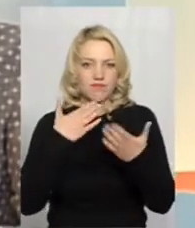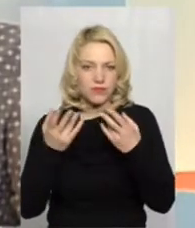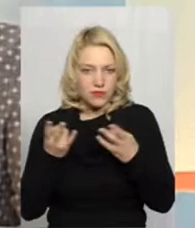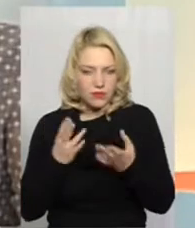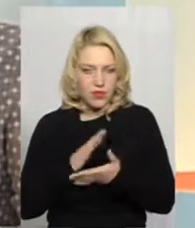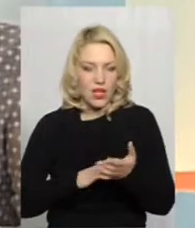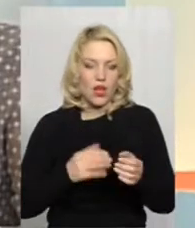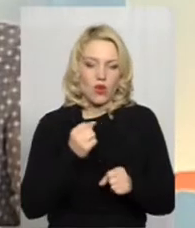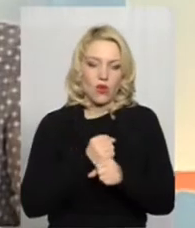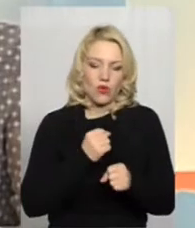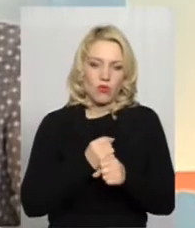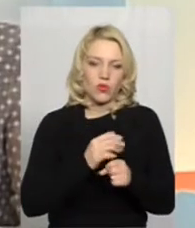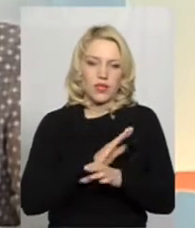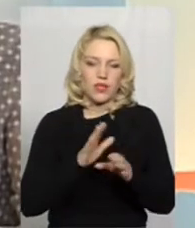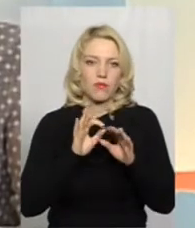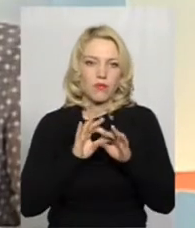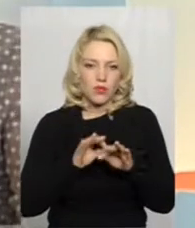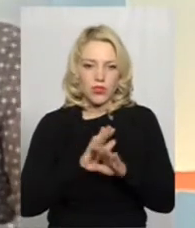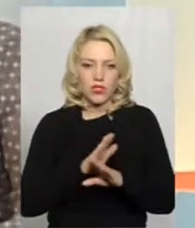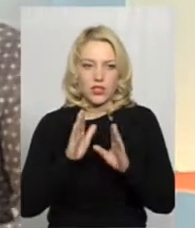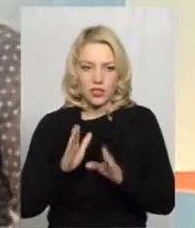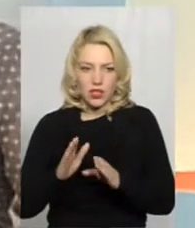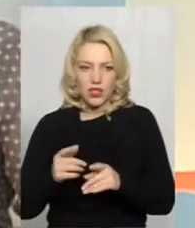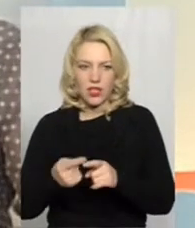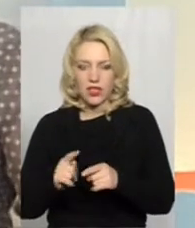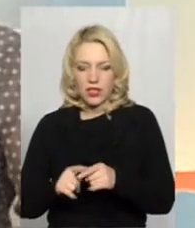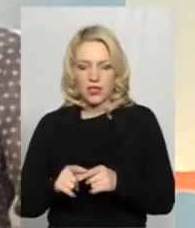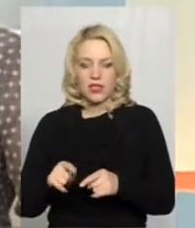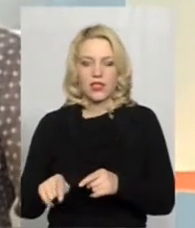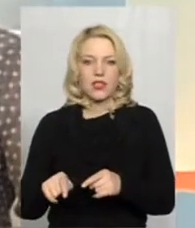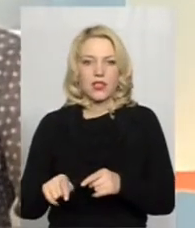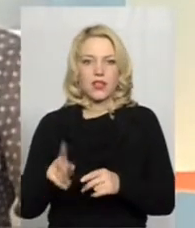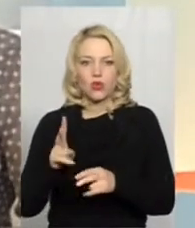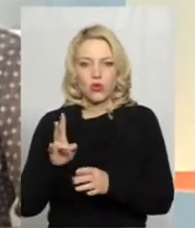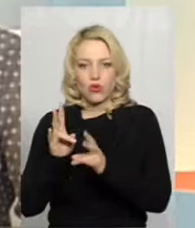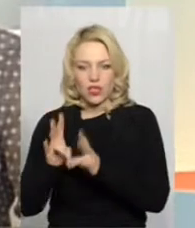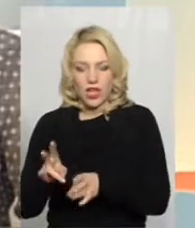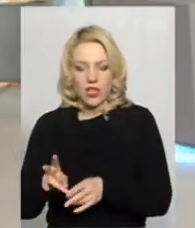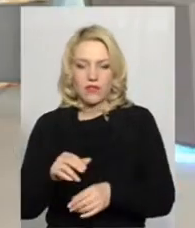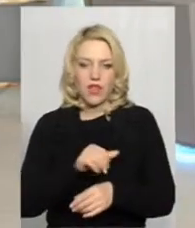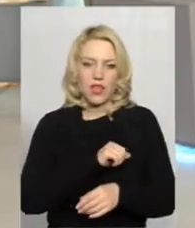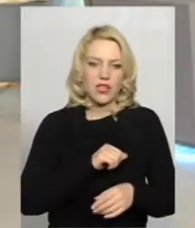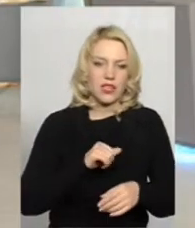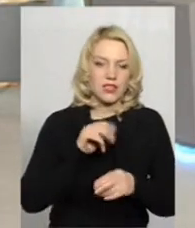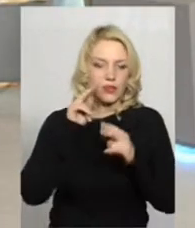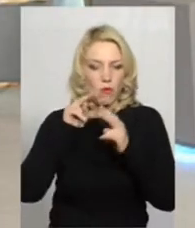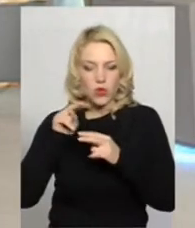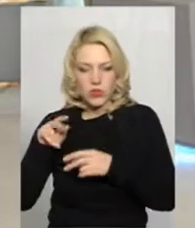не тільки жертвами булінгу, але проводиться і самими булерами, і самими спостерігачами.